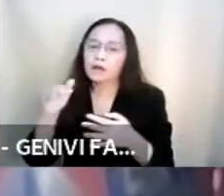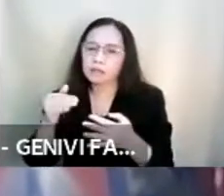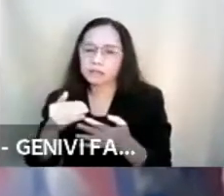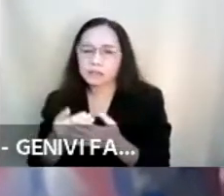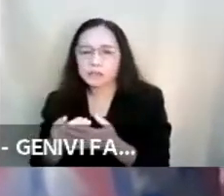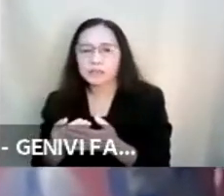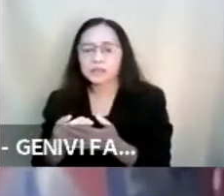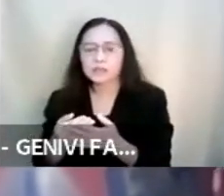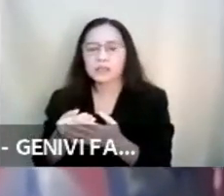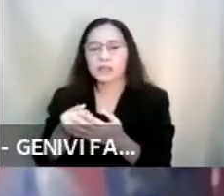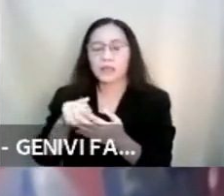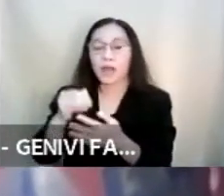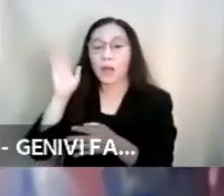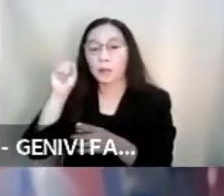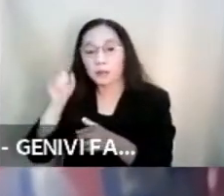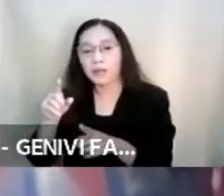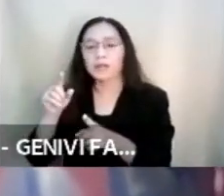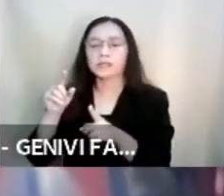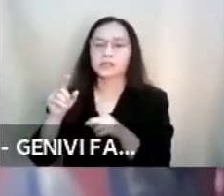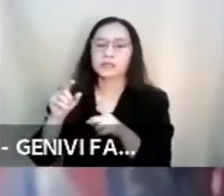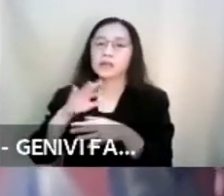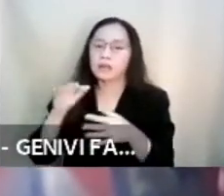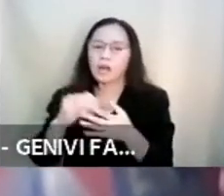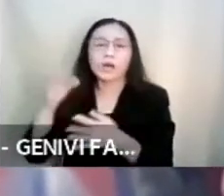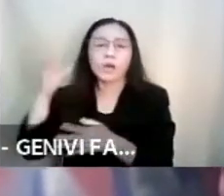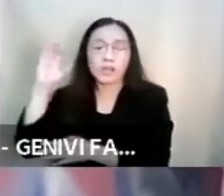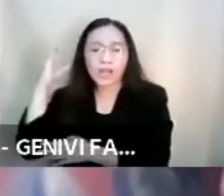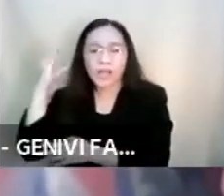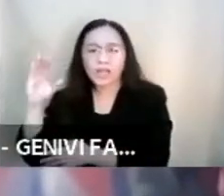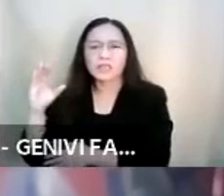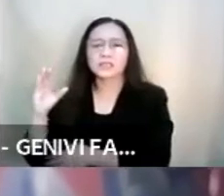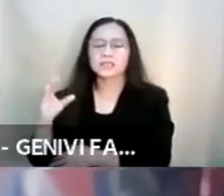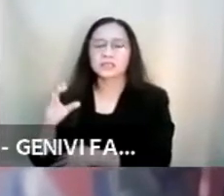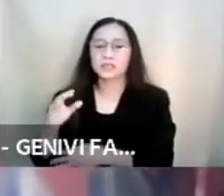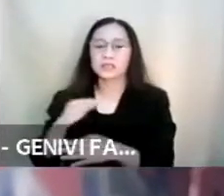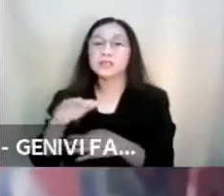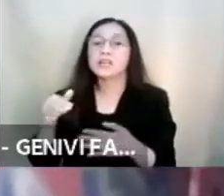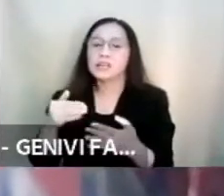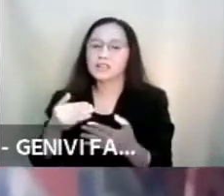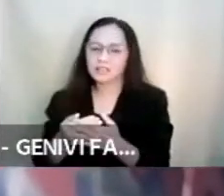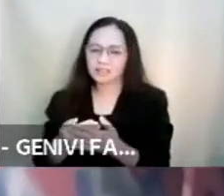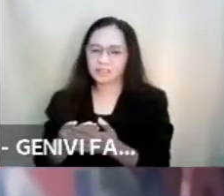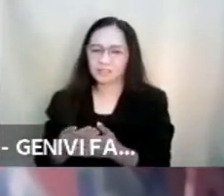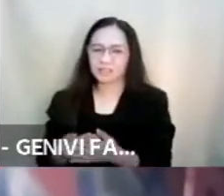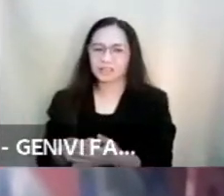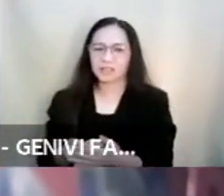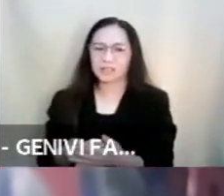ko, kuya ko, ate ko, pinsang ko, lahat naka-describe. Hindi siya